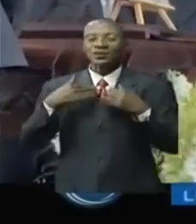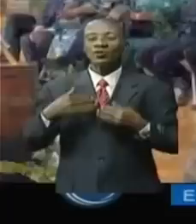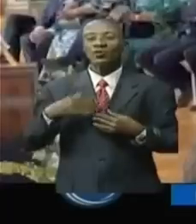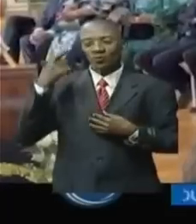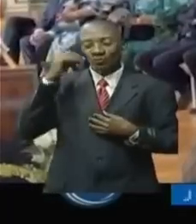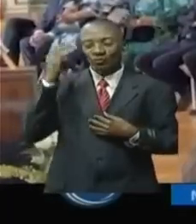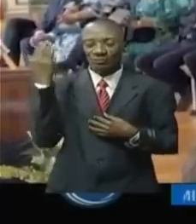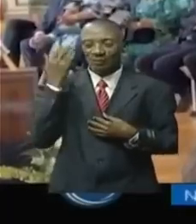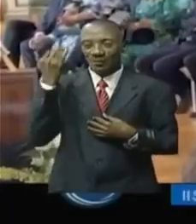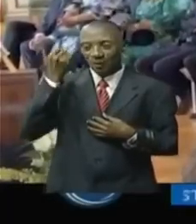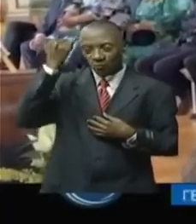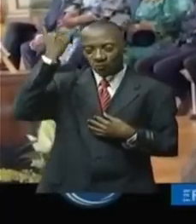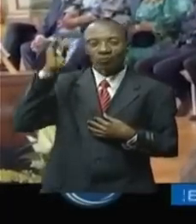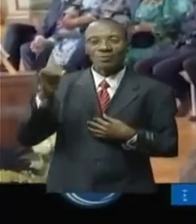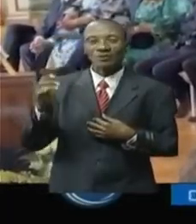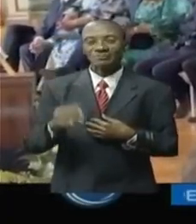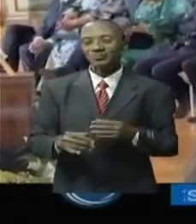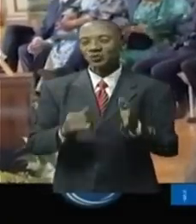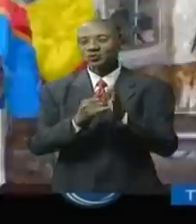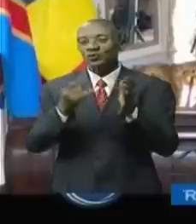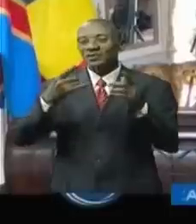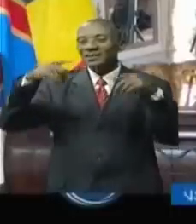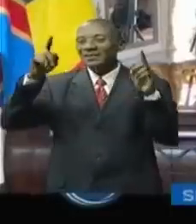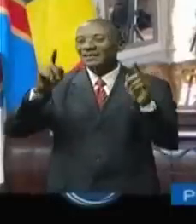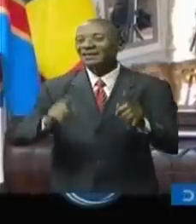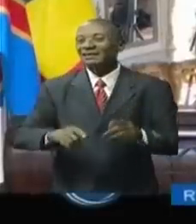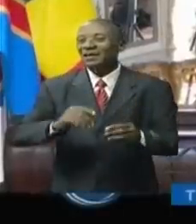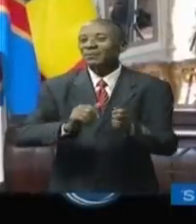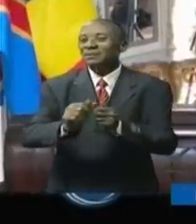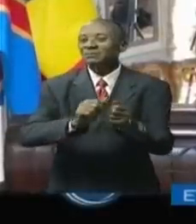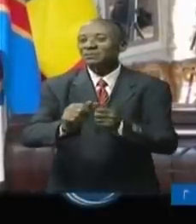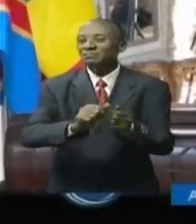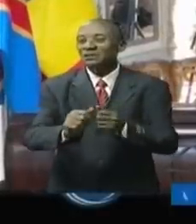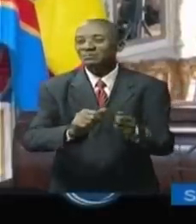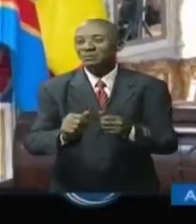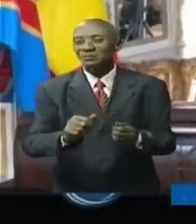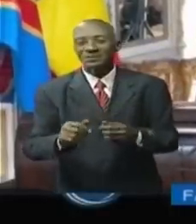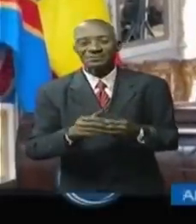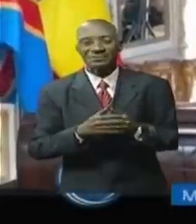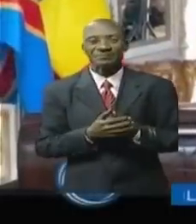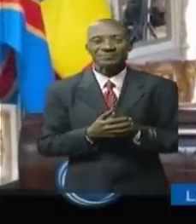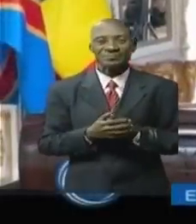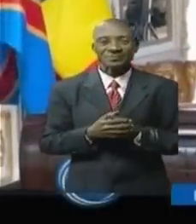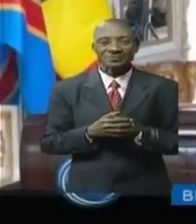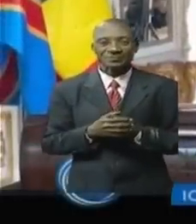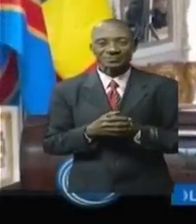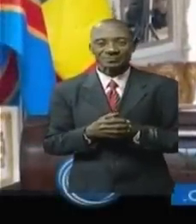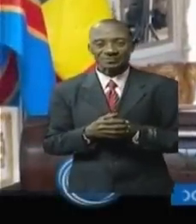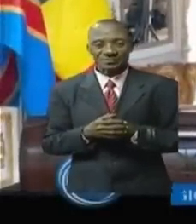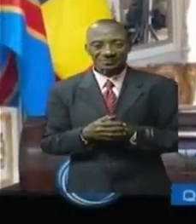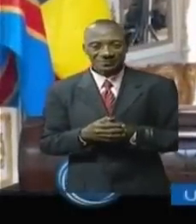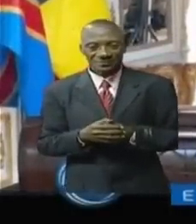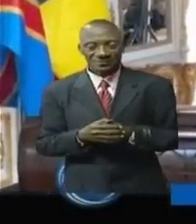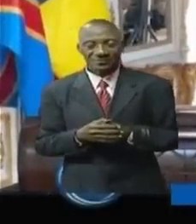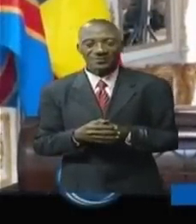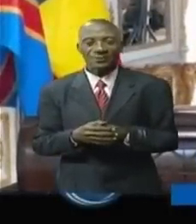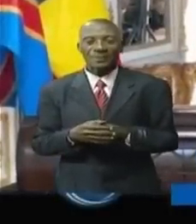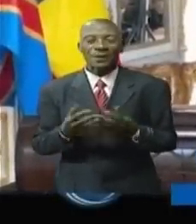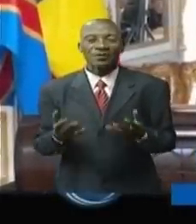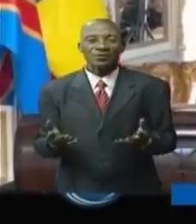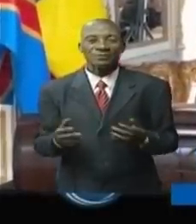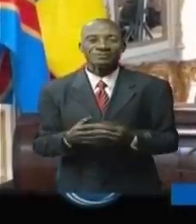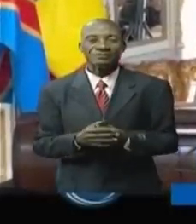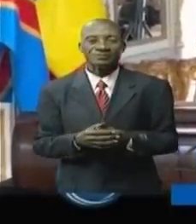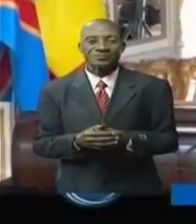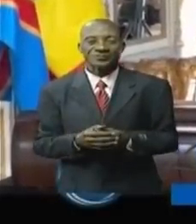c'est là, 61 ans après son assassinat. De là où tu es, de là où tu te trouves, être fier de